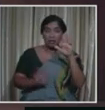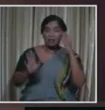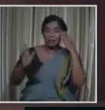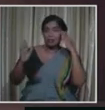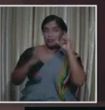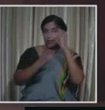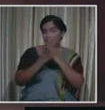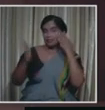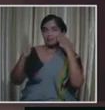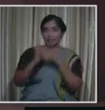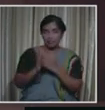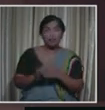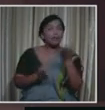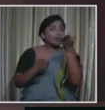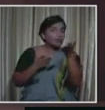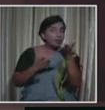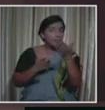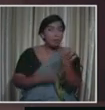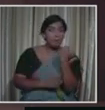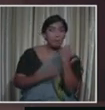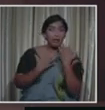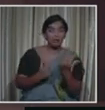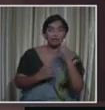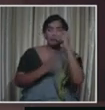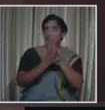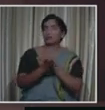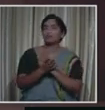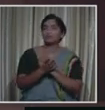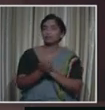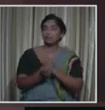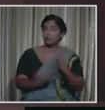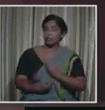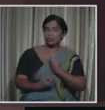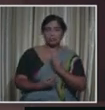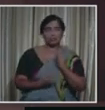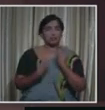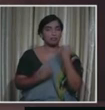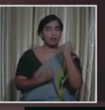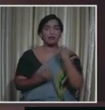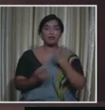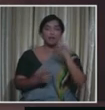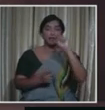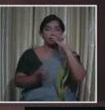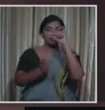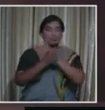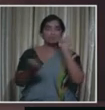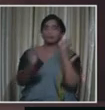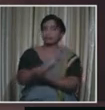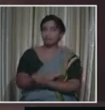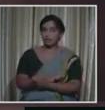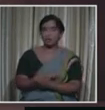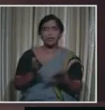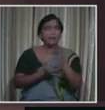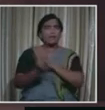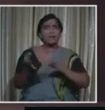kapi tamunan sila Balai awal itu ray wiyastawa, ekadipati wiyastawa kunjungin, wiswi ini sansodan gina puaya. Kau itu